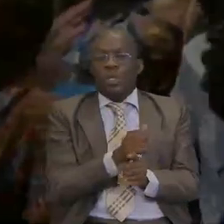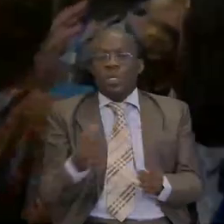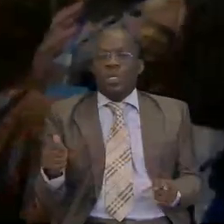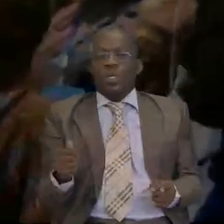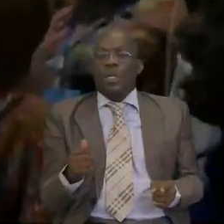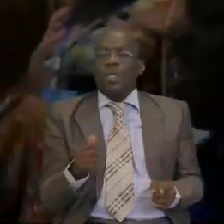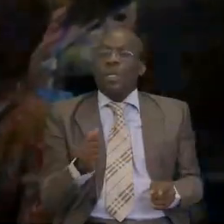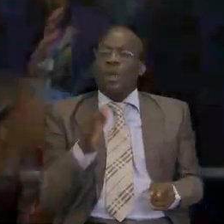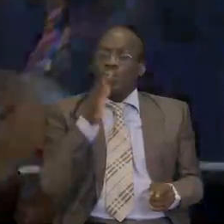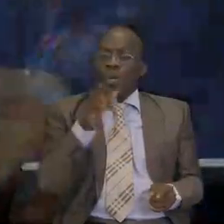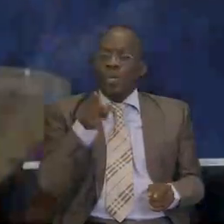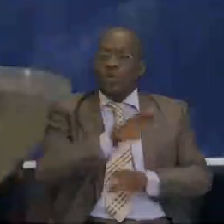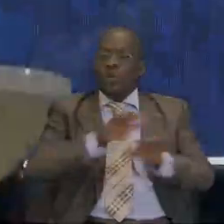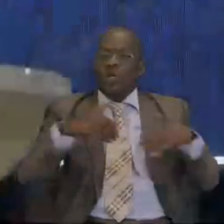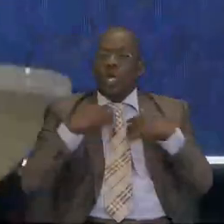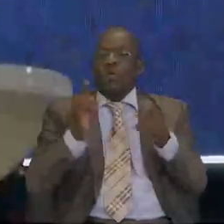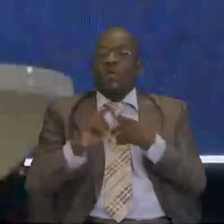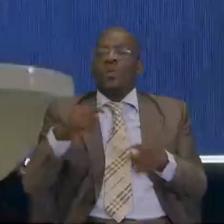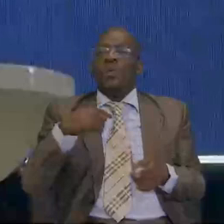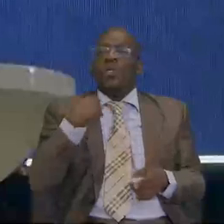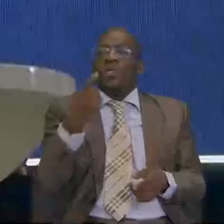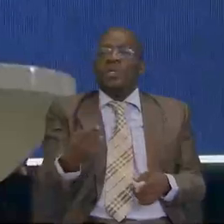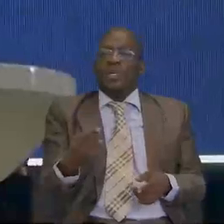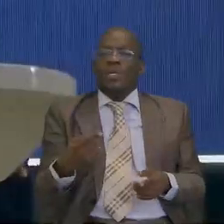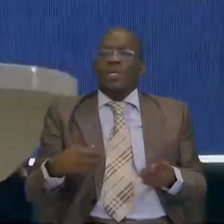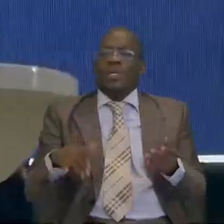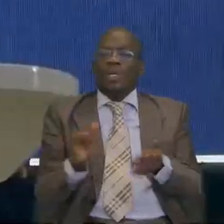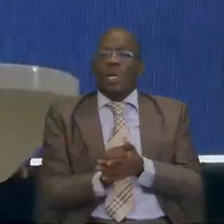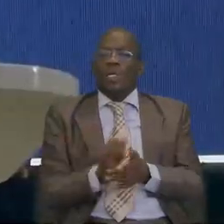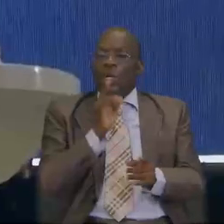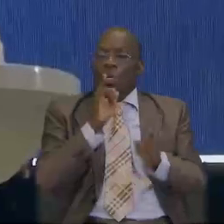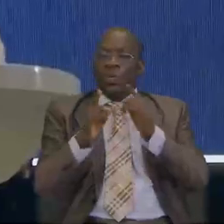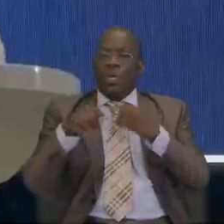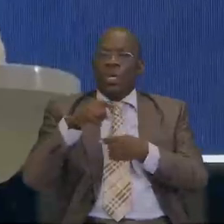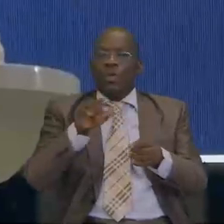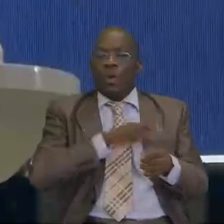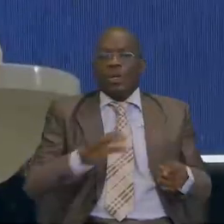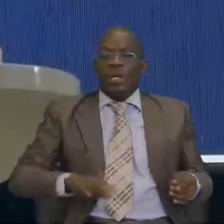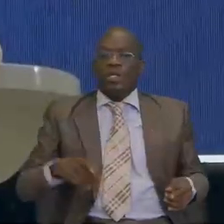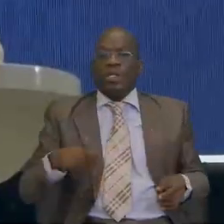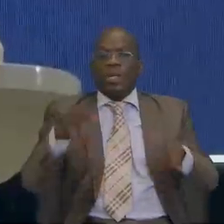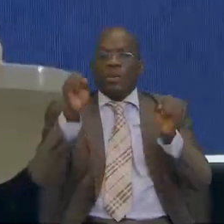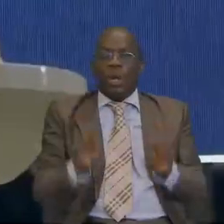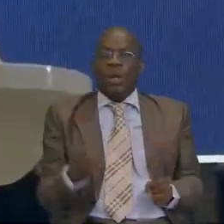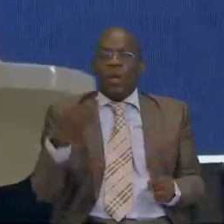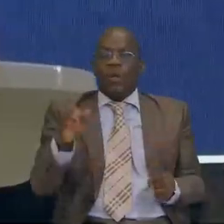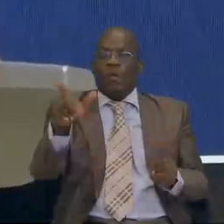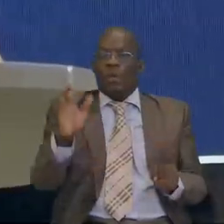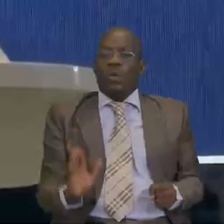Tu ne dois pas le dire. Parle de Christ, la puissance de Dieu en l'homme.